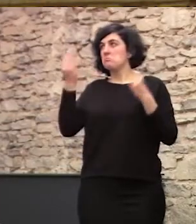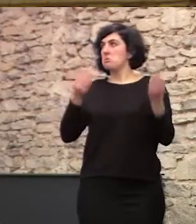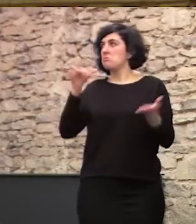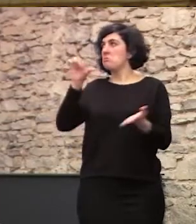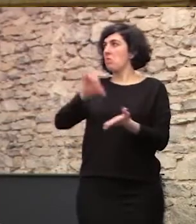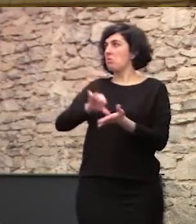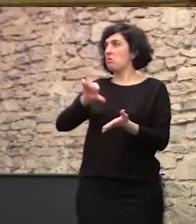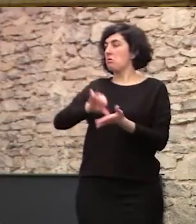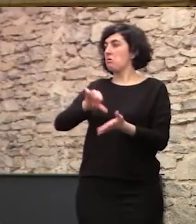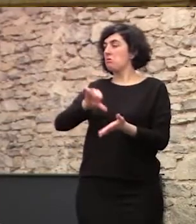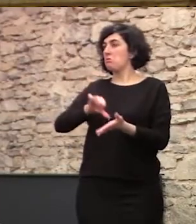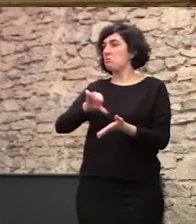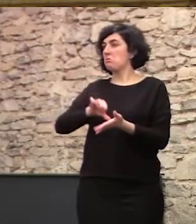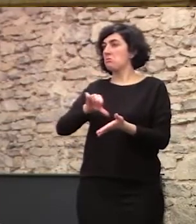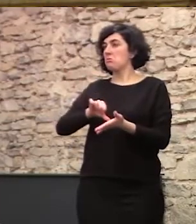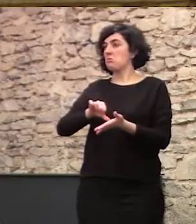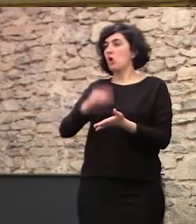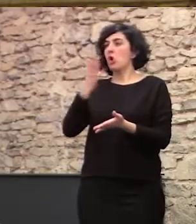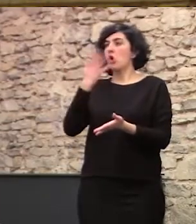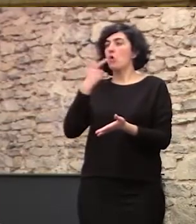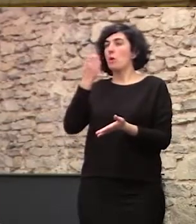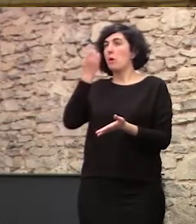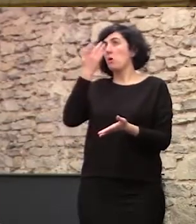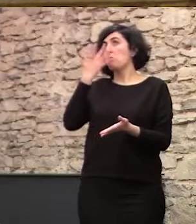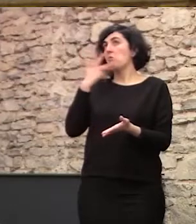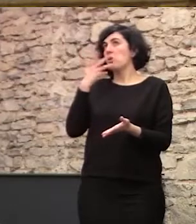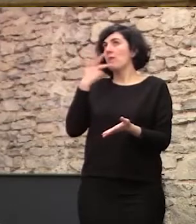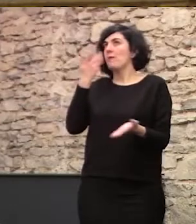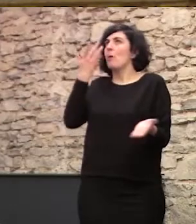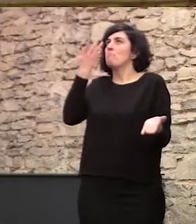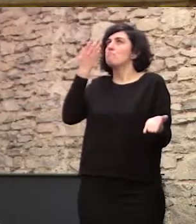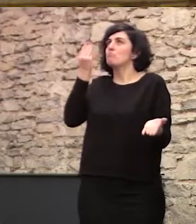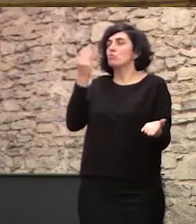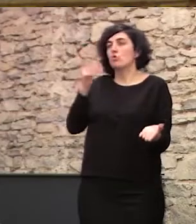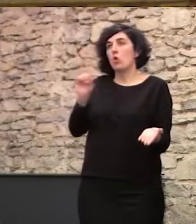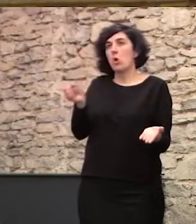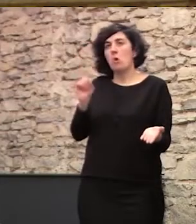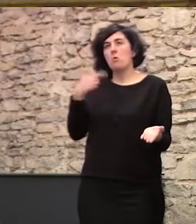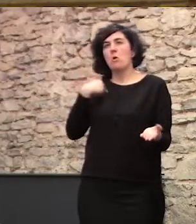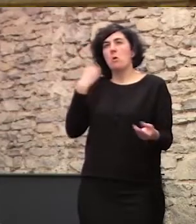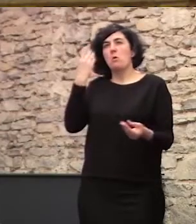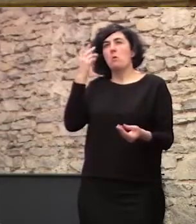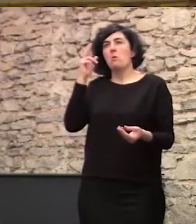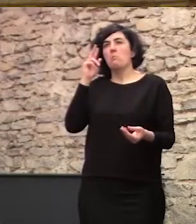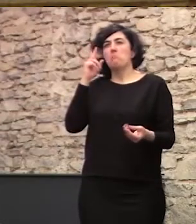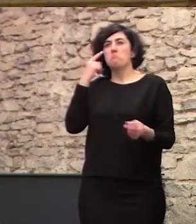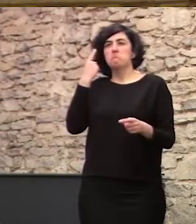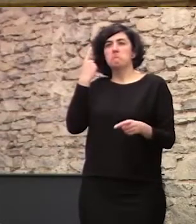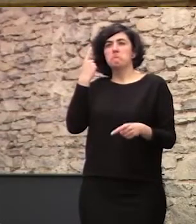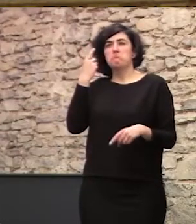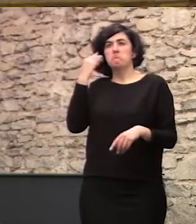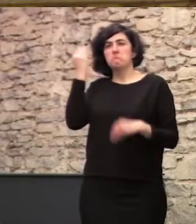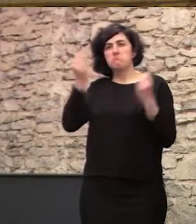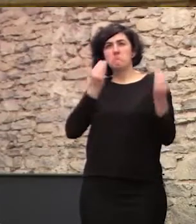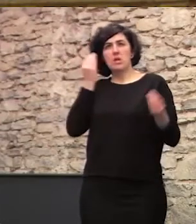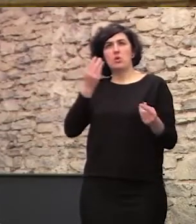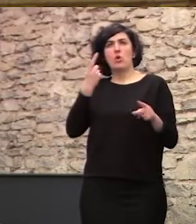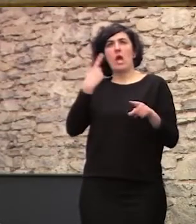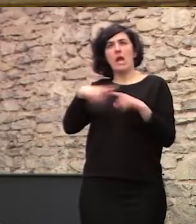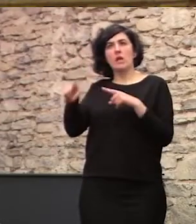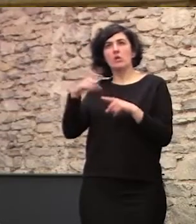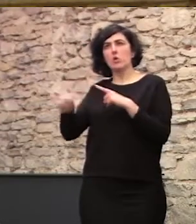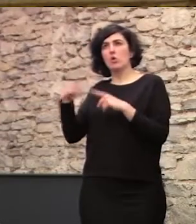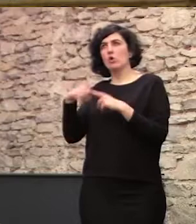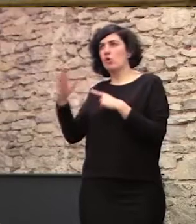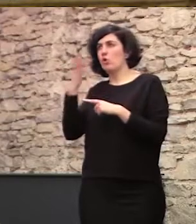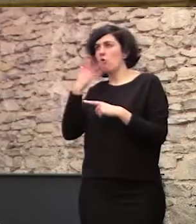oso ez du gana asko ezagutzen da, badaukala gauza asko ezagutzeko modukoak. Bai,